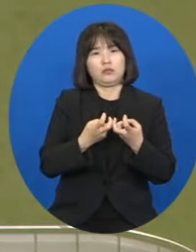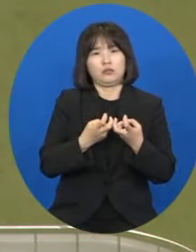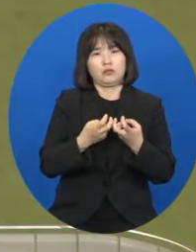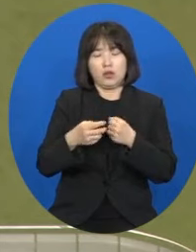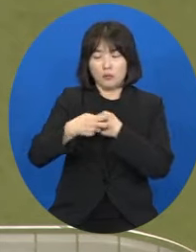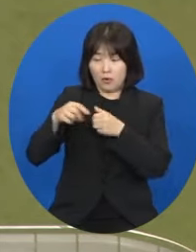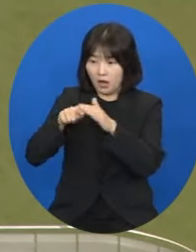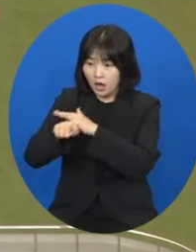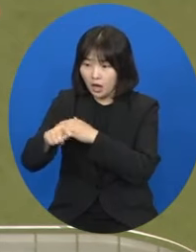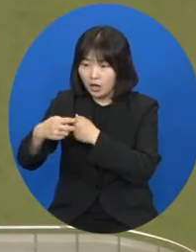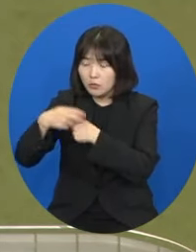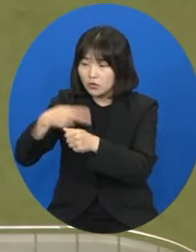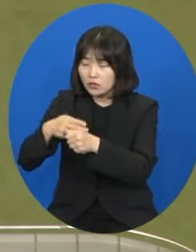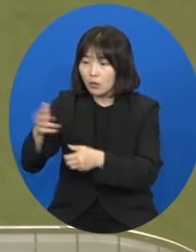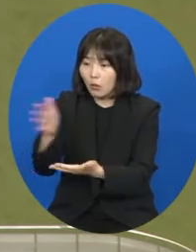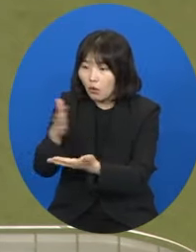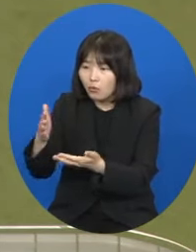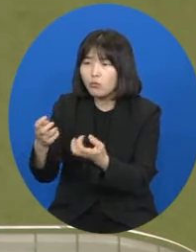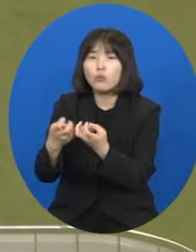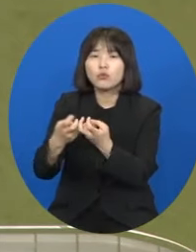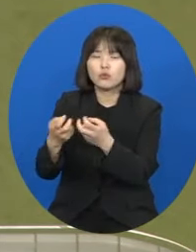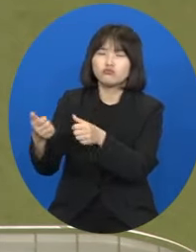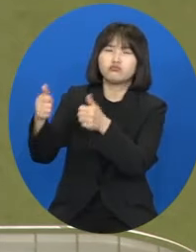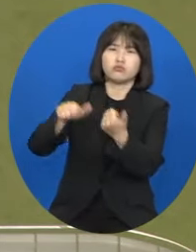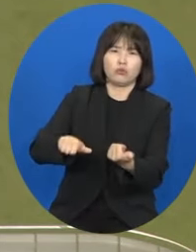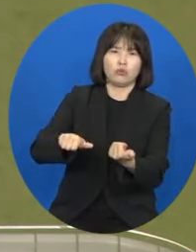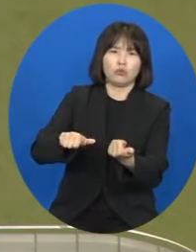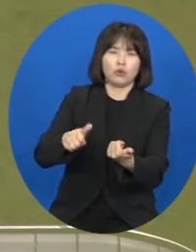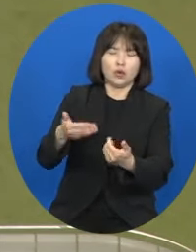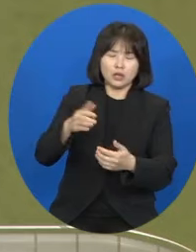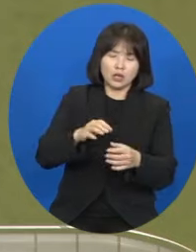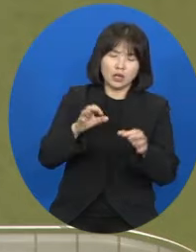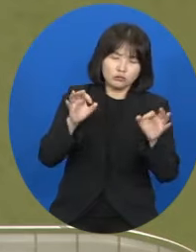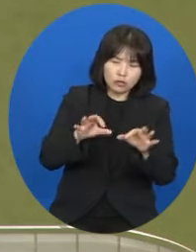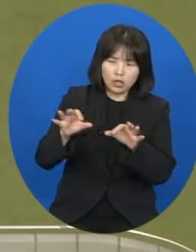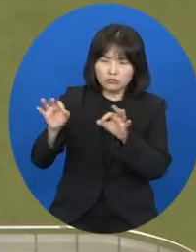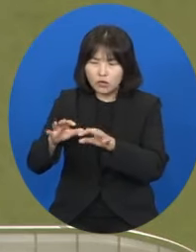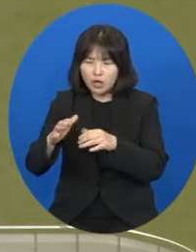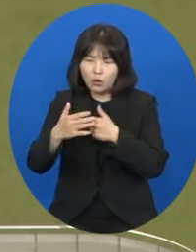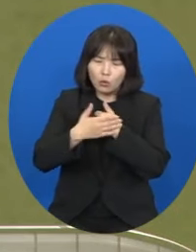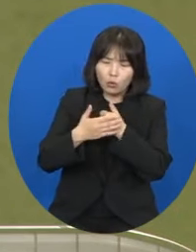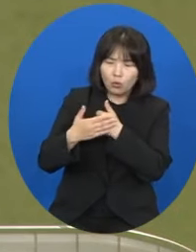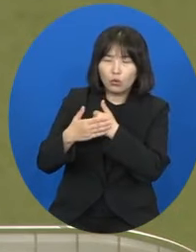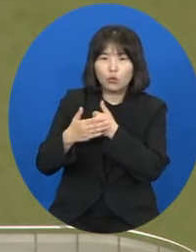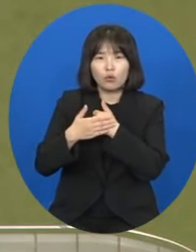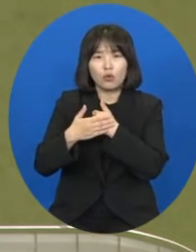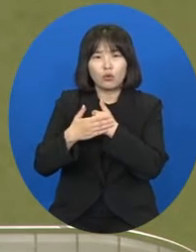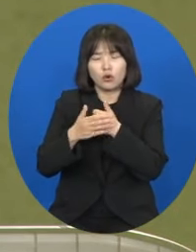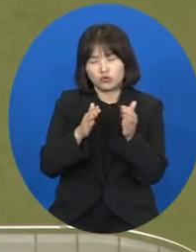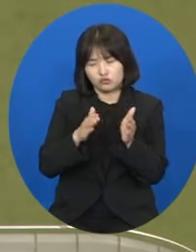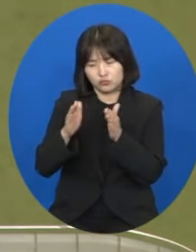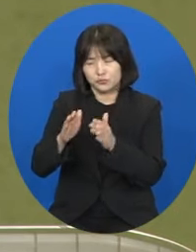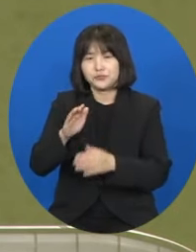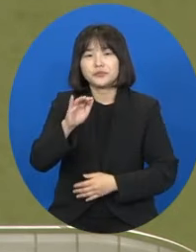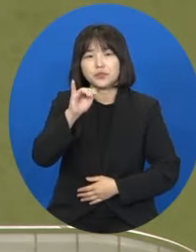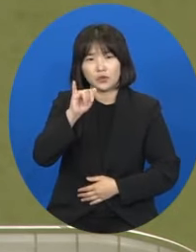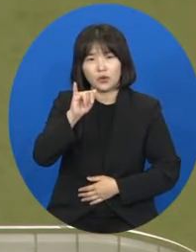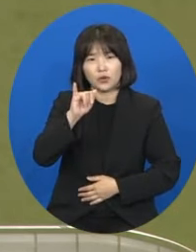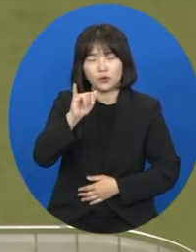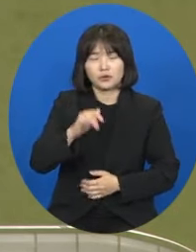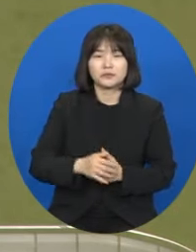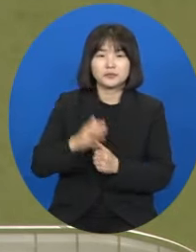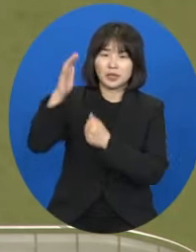안 계시다. 그럼 어떻게 해요? 그냥 돌아가시는 거예요. 그런데 그 순간순간마다 도움의 손길들이 준비되어 있었다.